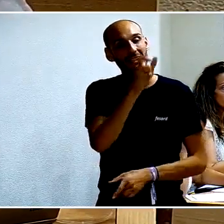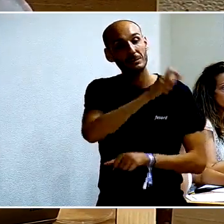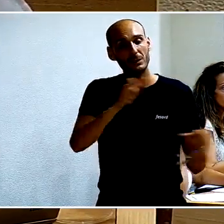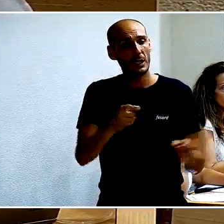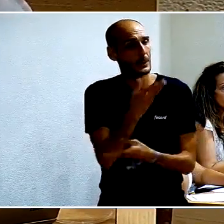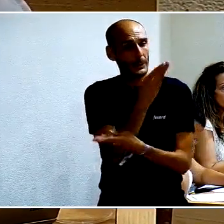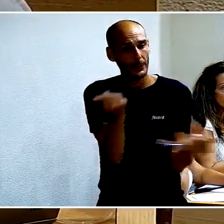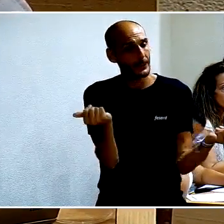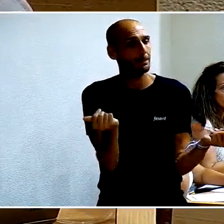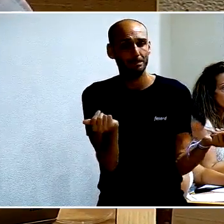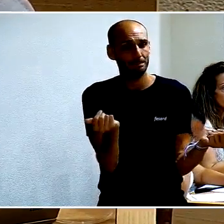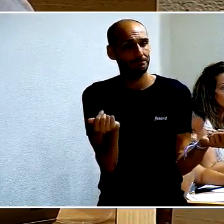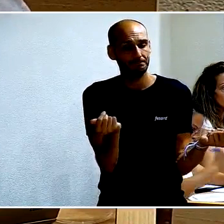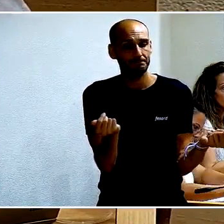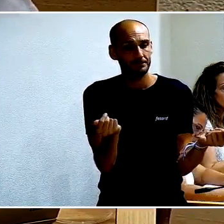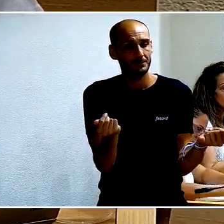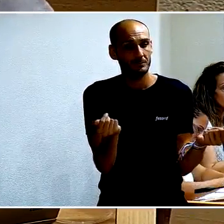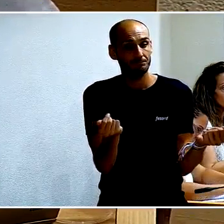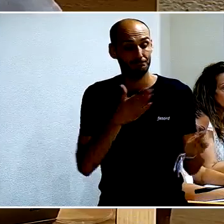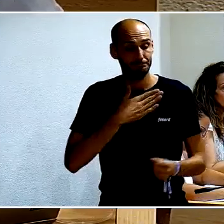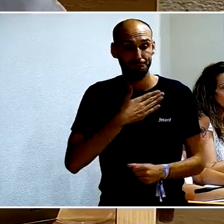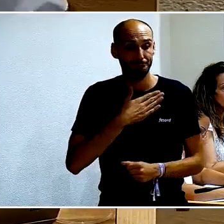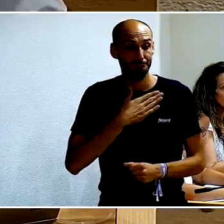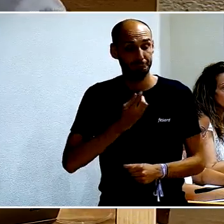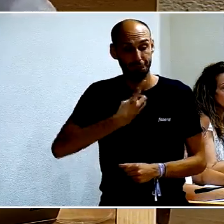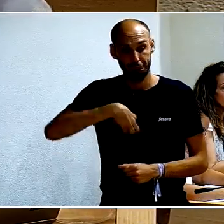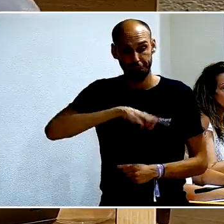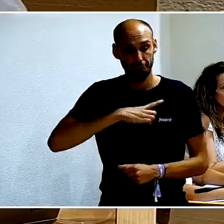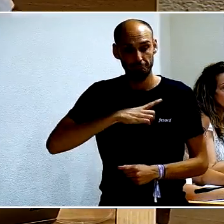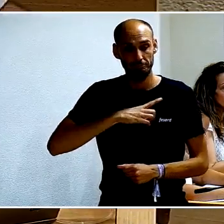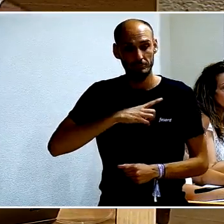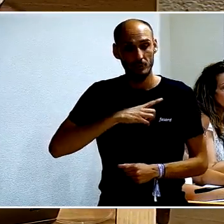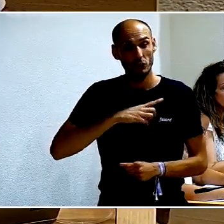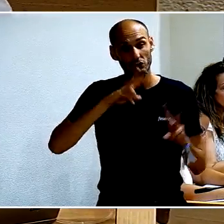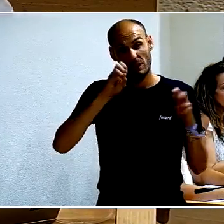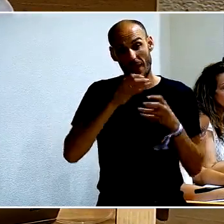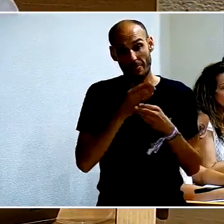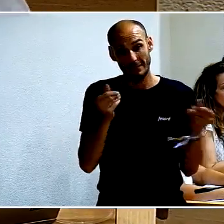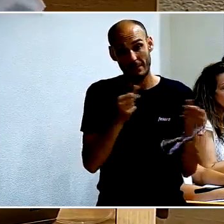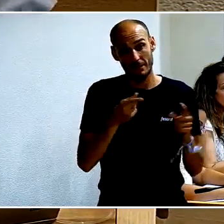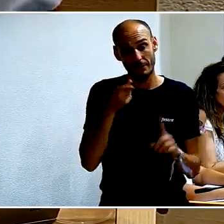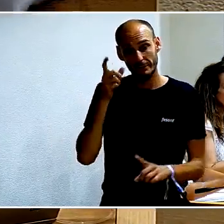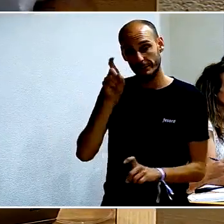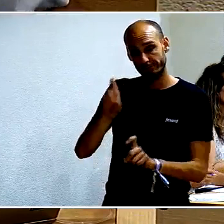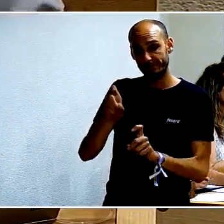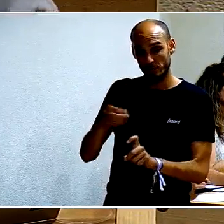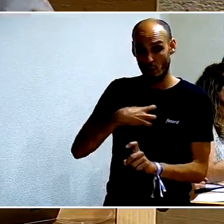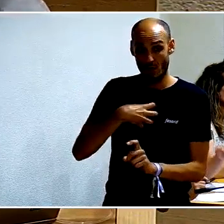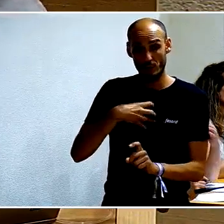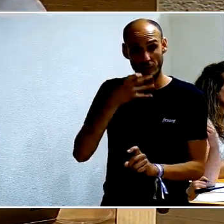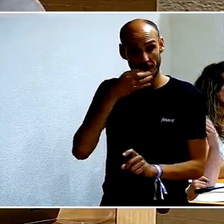400 persones desaparegudes, encara que nosaltres no podem donar moltes lliçons de desapareguts, que nosaltres tenim més de